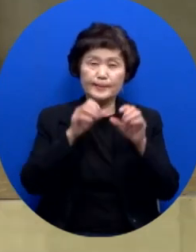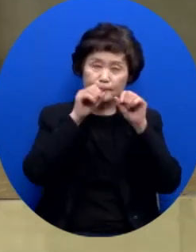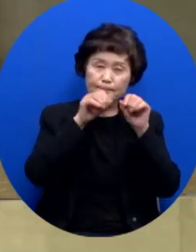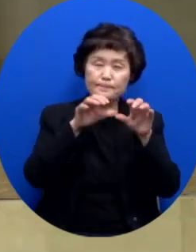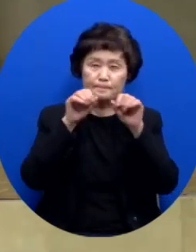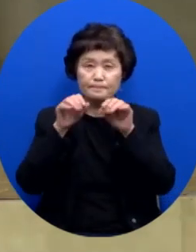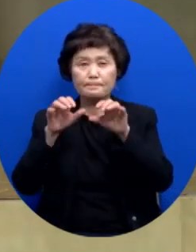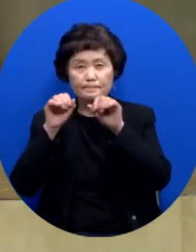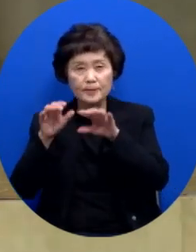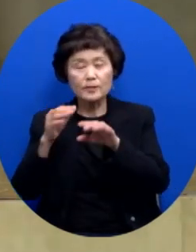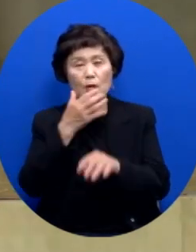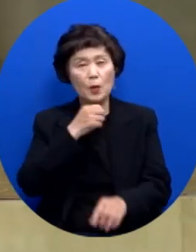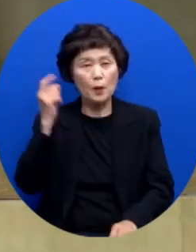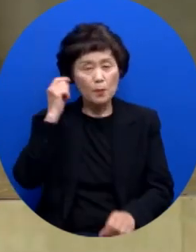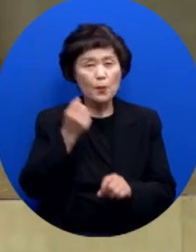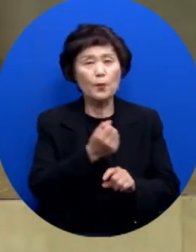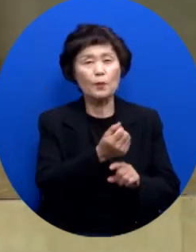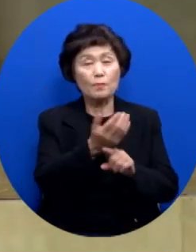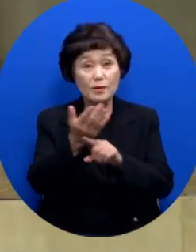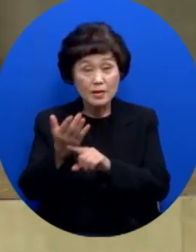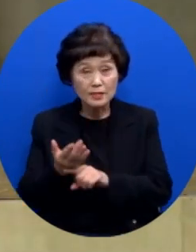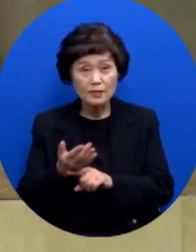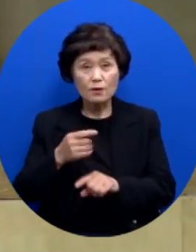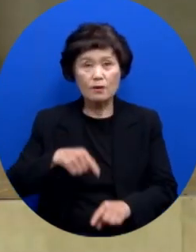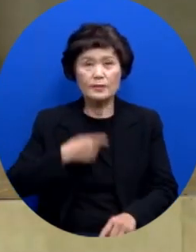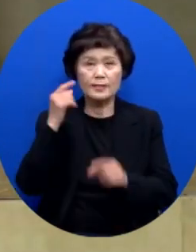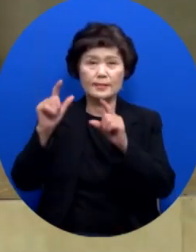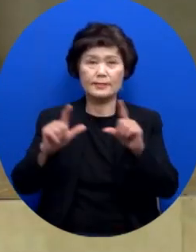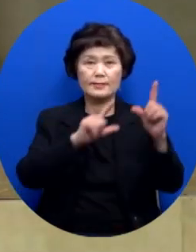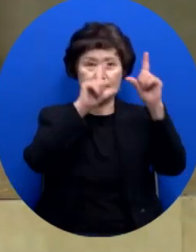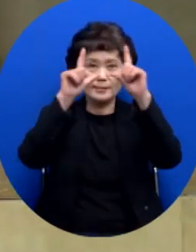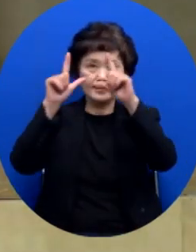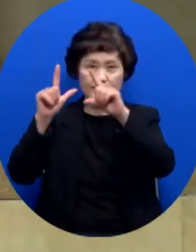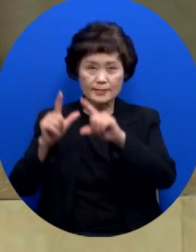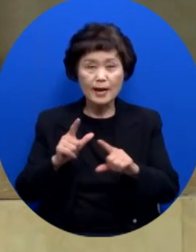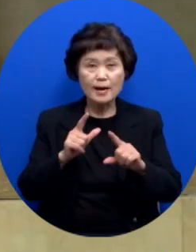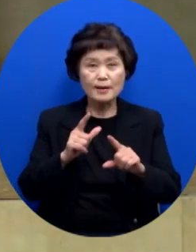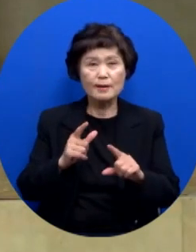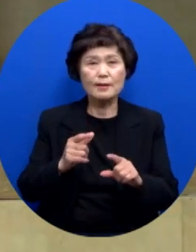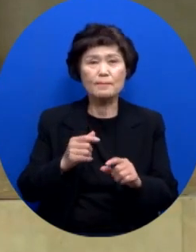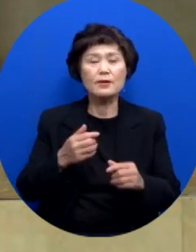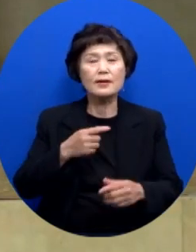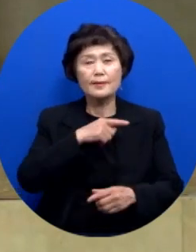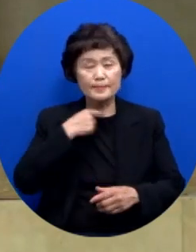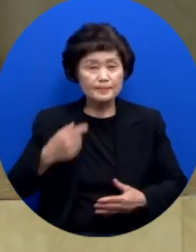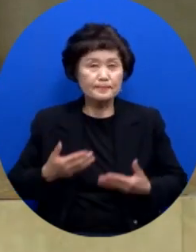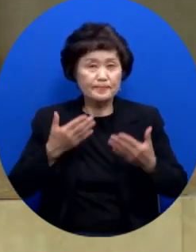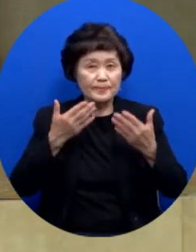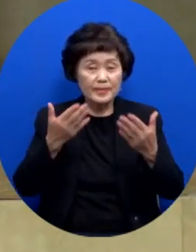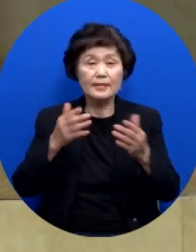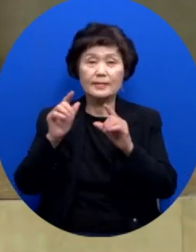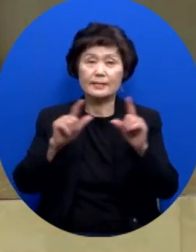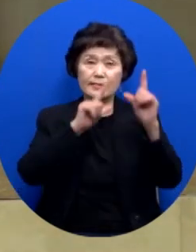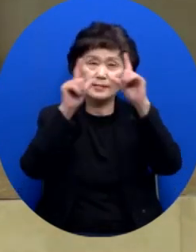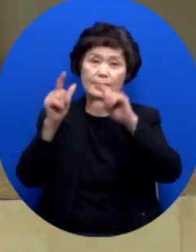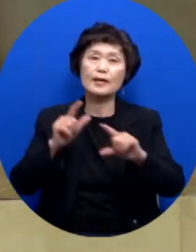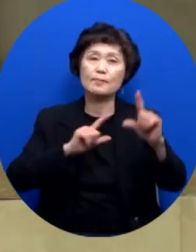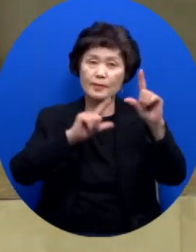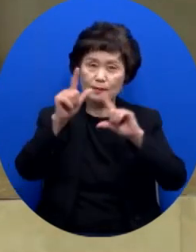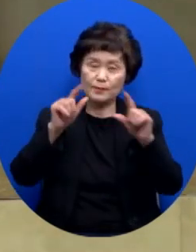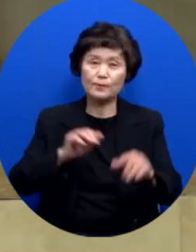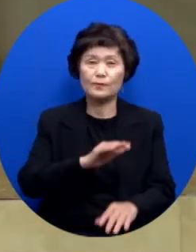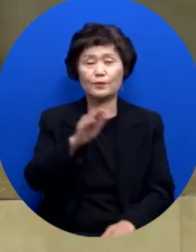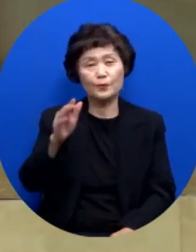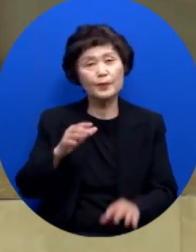아끼지 아니하시고 자신의 삶 전체를 바치시면서 헌신의 오셨던 그 삶을 우리가 보게